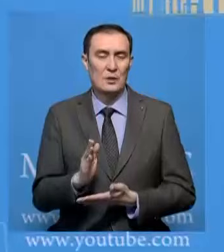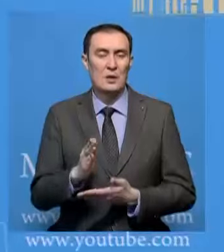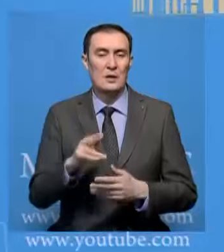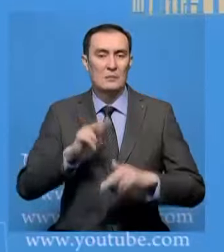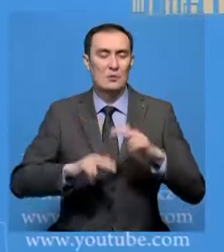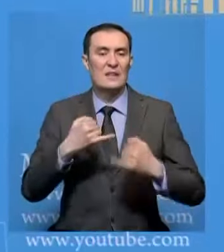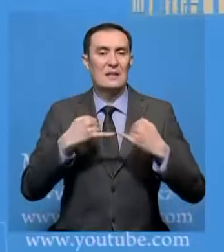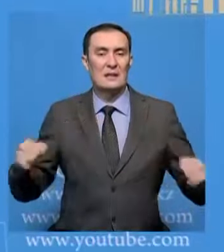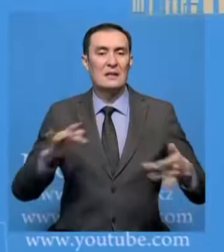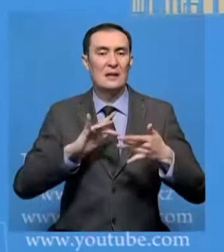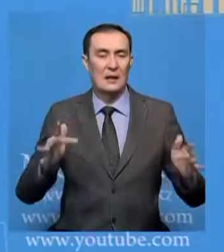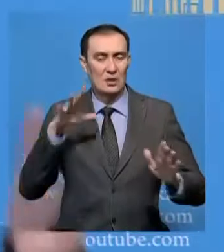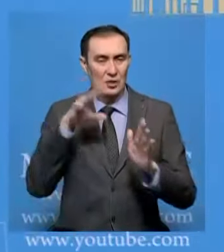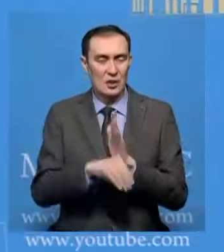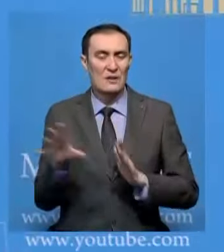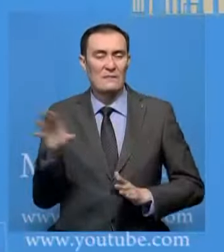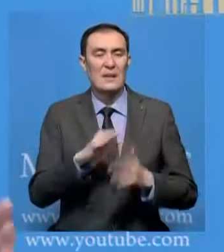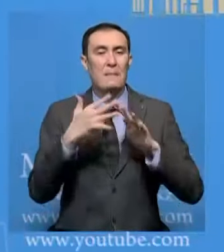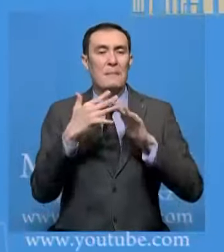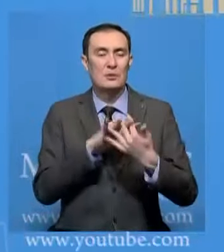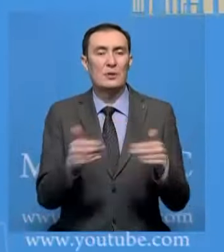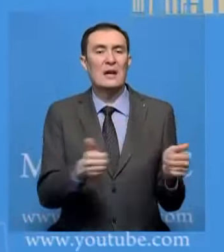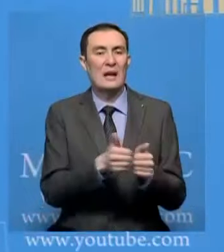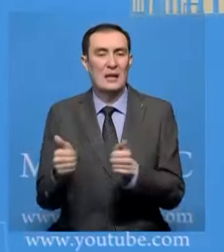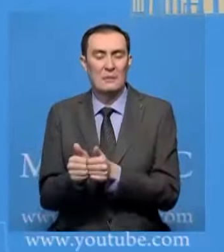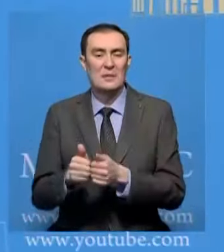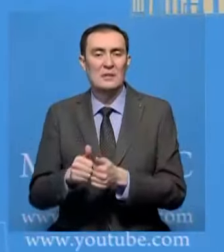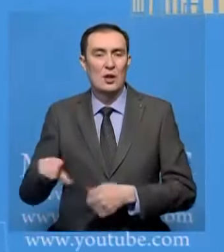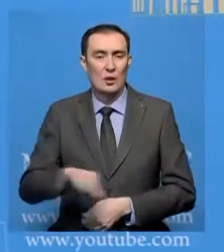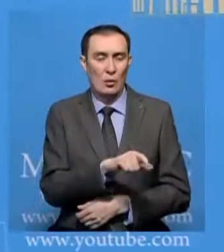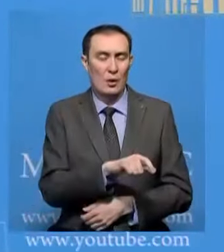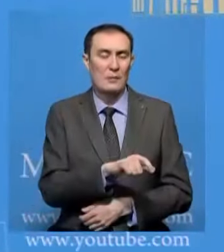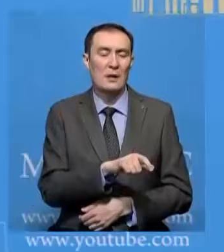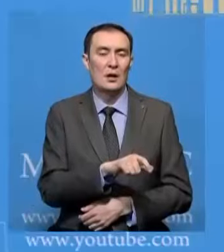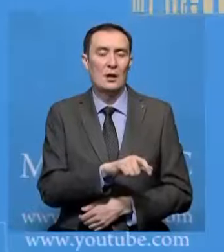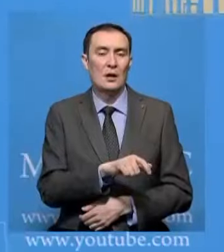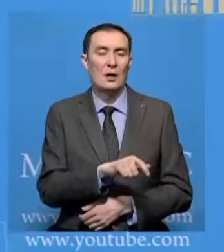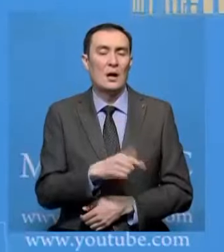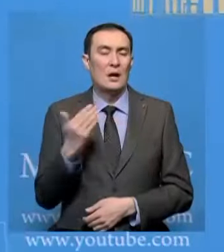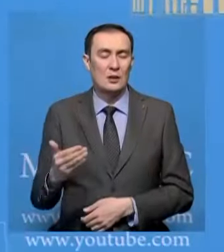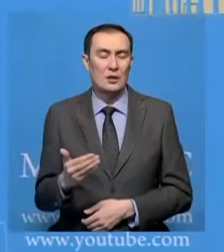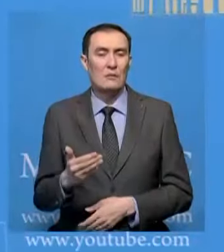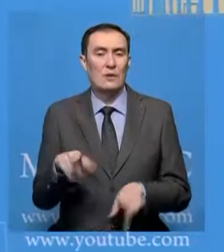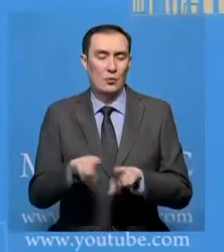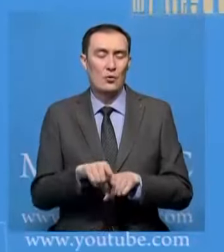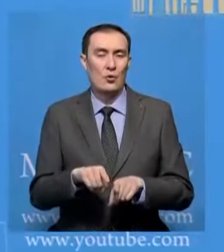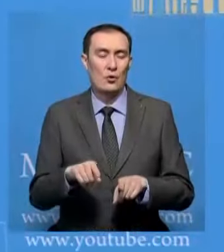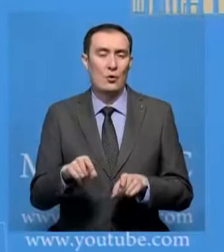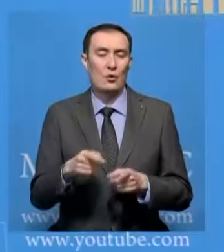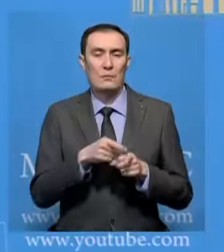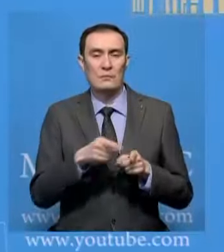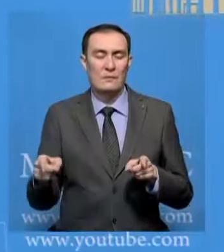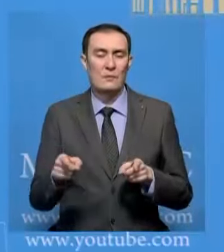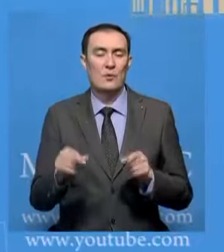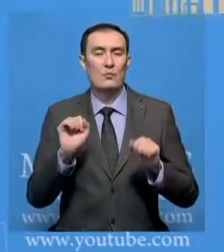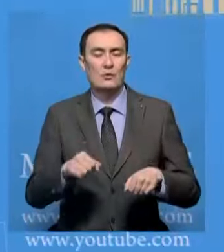проложен интернет. Что это значит? Это значит, что все поселки возле магистрали, значит, дорожные, они, соответственно, получат вот эту последнюю милю. То есть, к